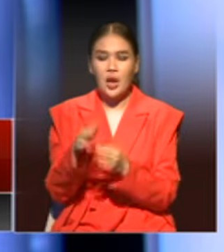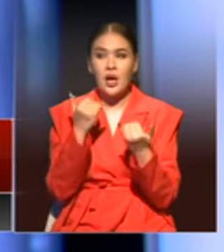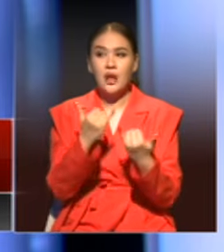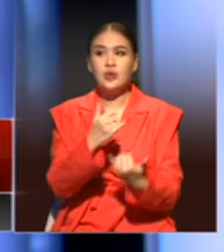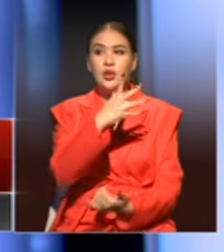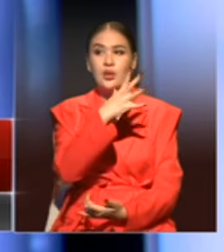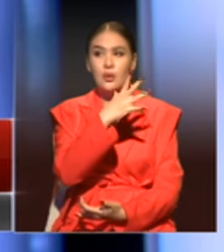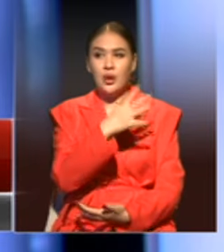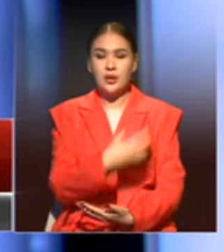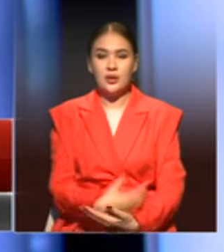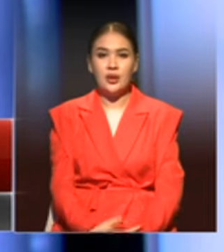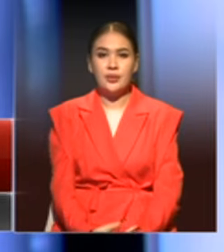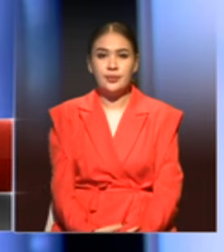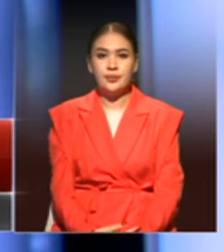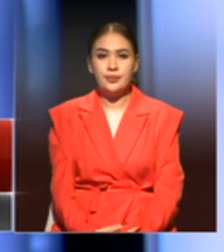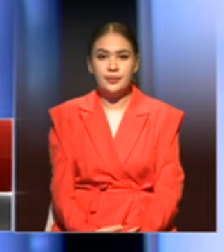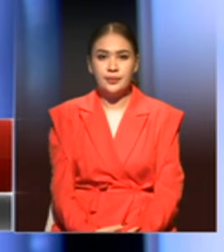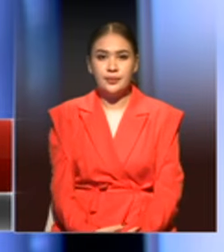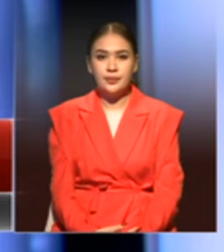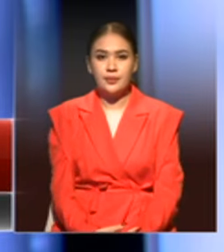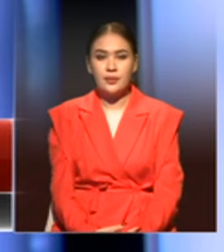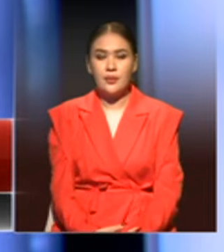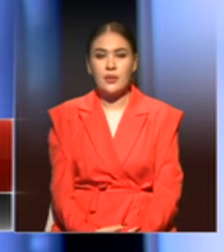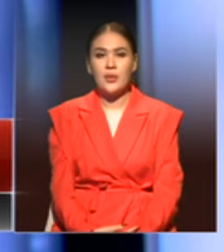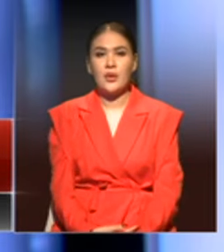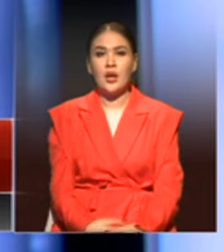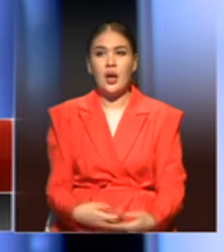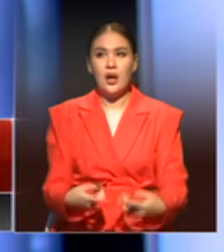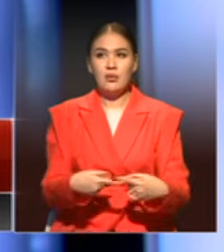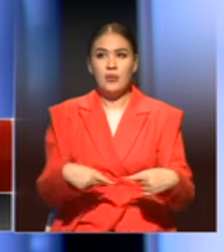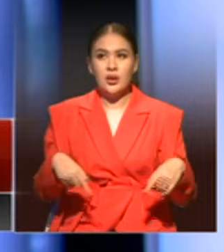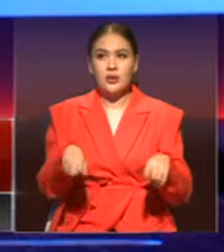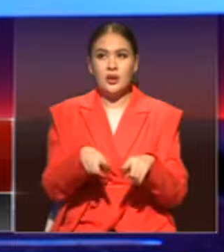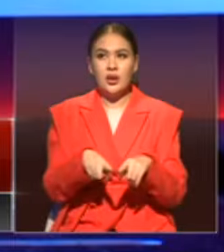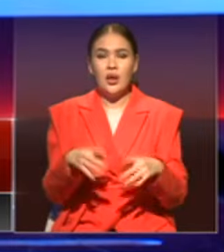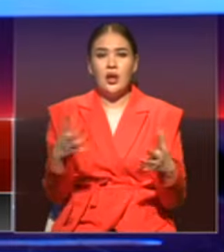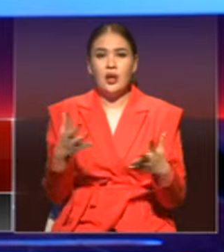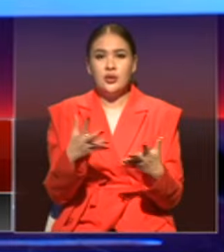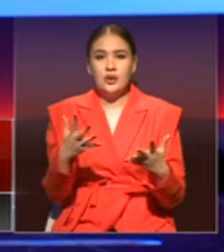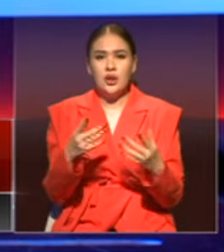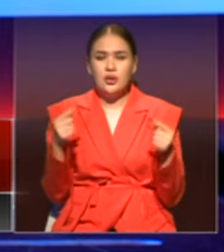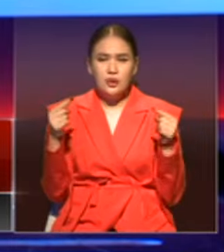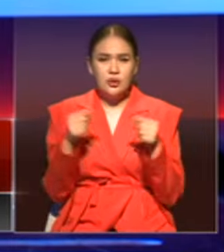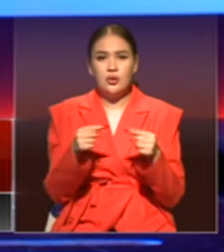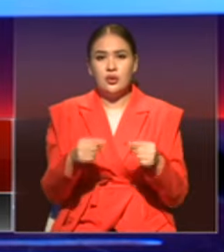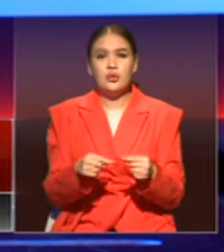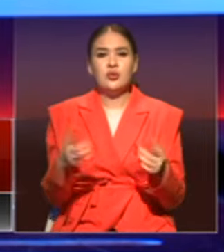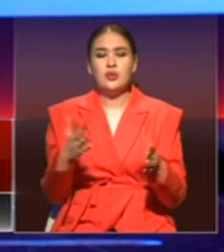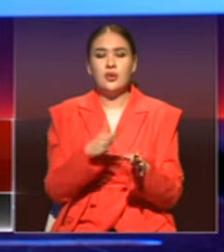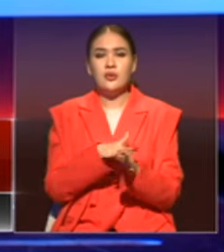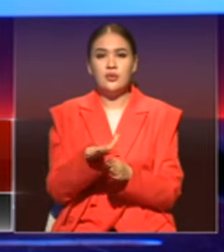уақытта мына аймақтардағы қатты сөйлеңізші, сосын қандай жұмыстар атқарылып жатқанын нақты айтыңызшы.